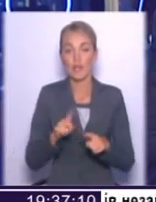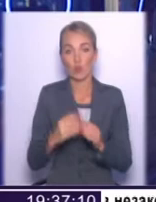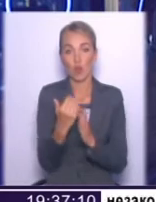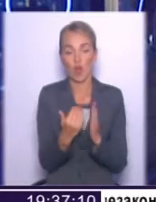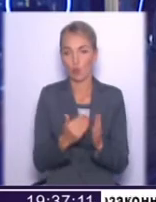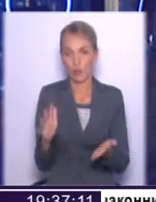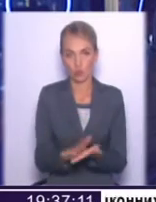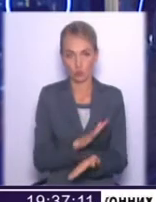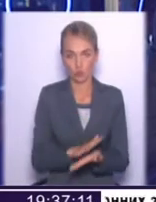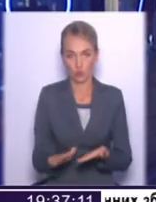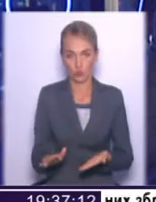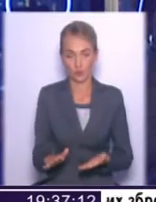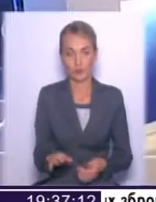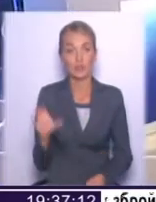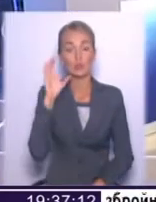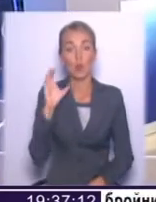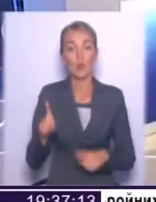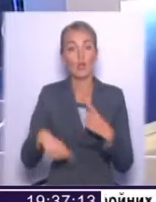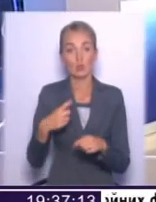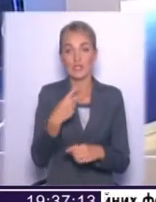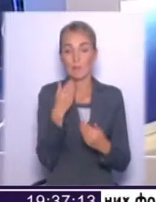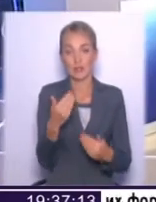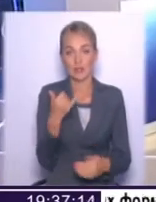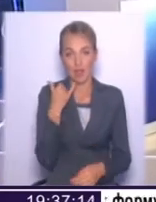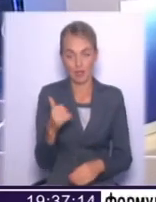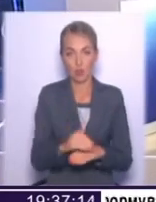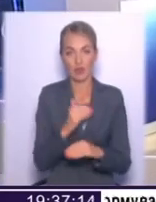безкоштовно. Слухаємо наступне запитання. Добрий вечір.